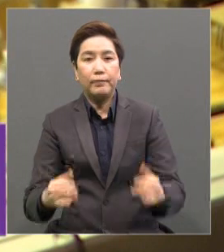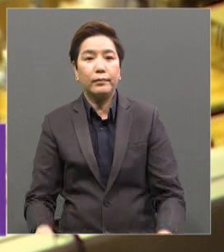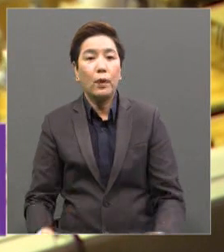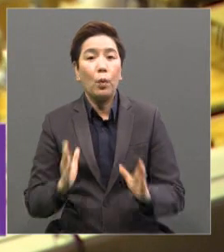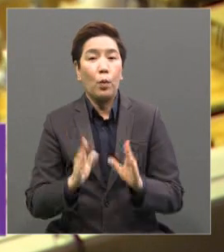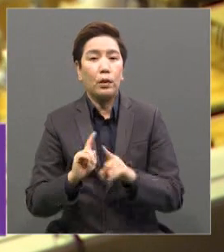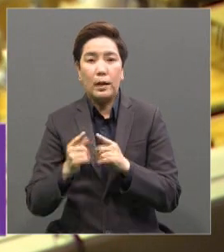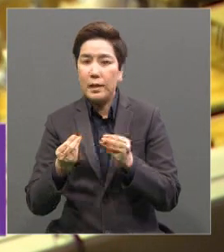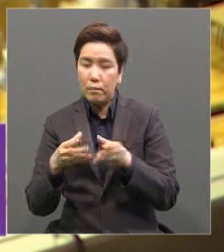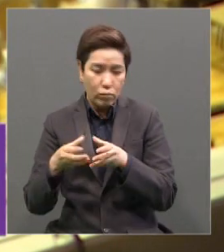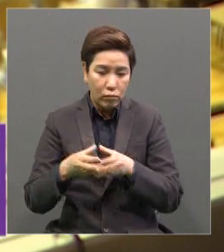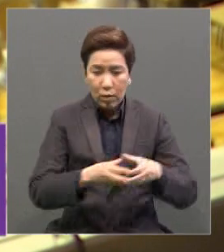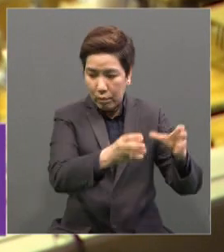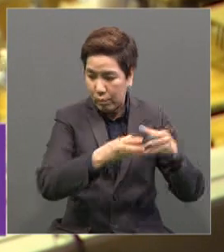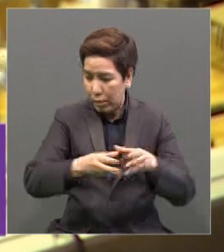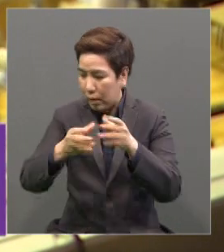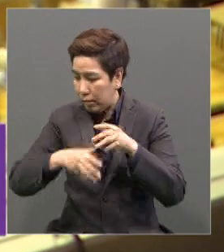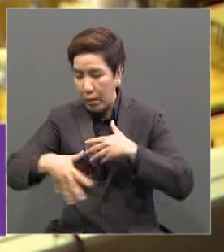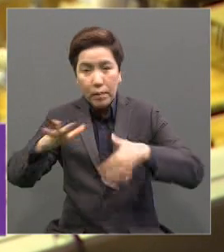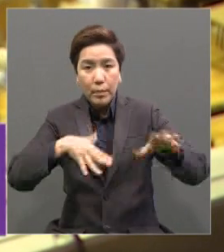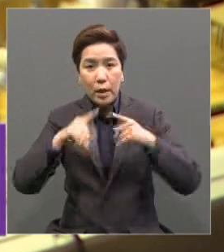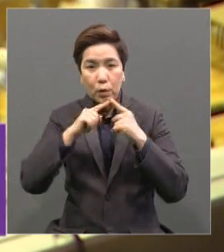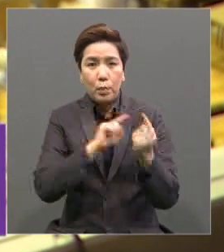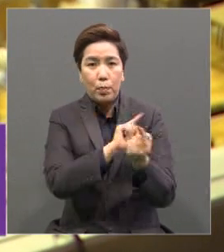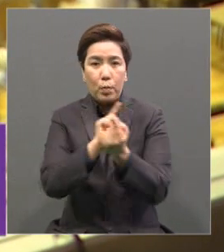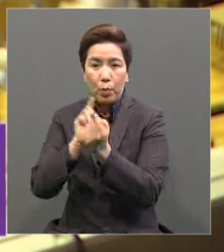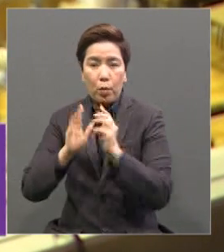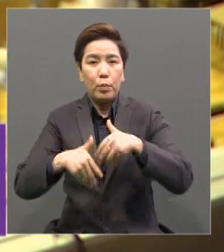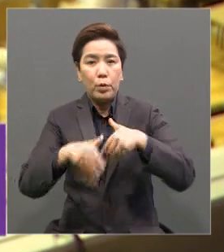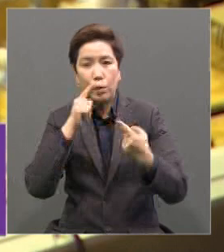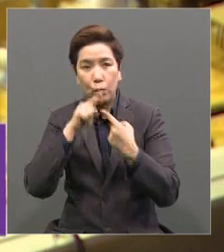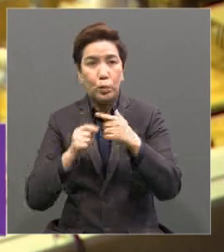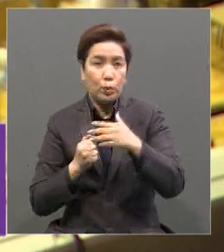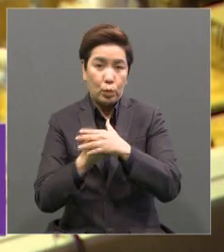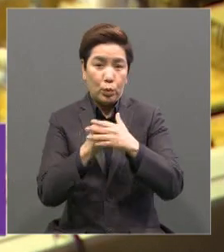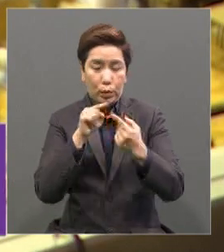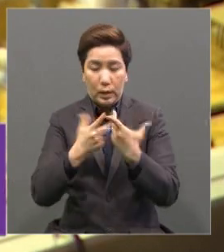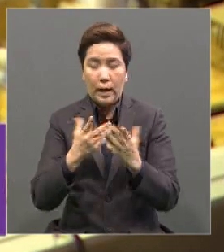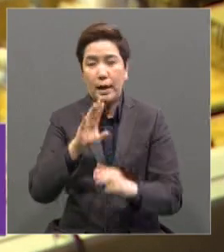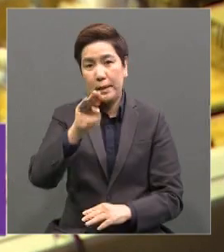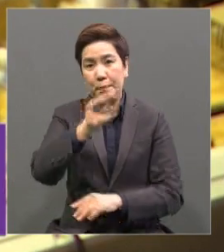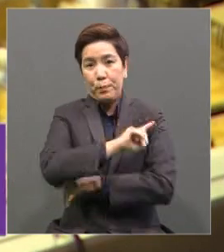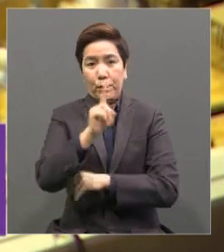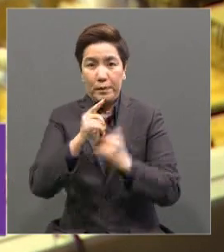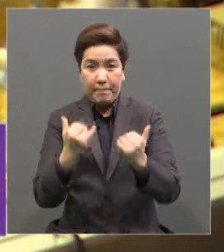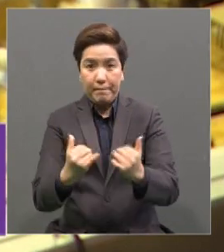แต่ละคนก็ไม่รอช้านะครับรีบลงพื้นที่เพื่อพบปะกับพี่น้องประชาชนสู้ศึกการเลือกตั้งในอีก40วันข้างหน้า